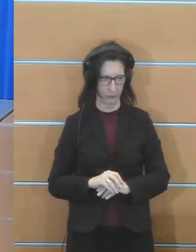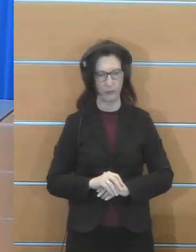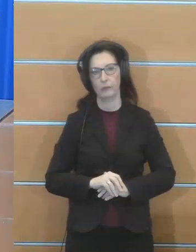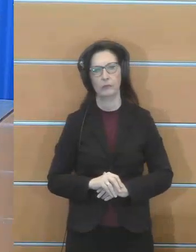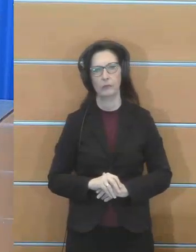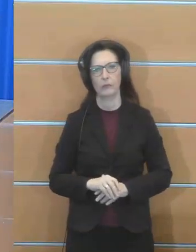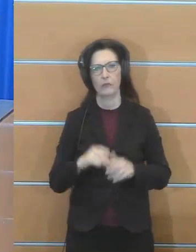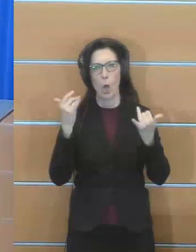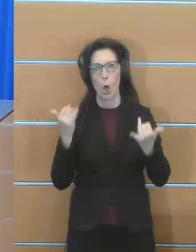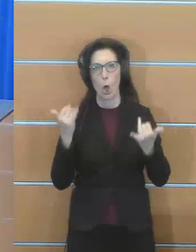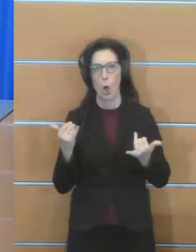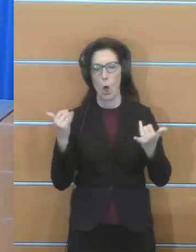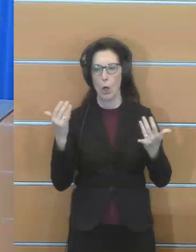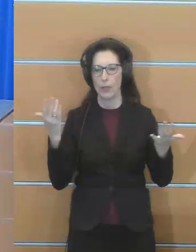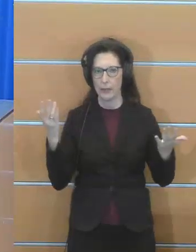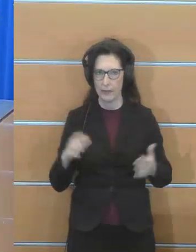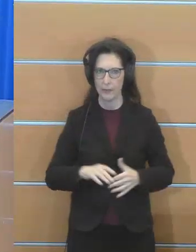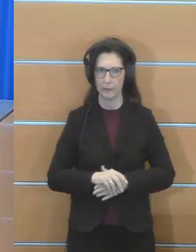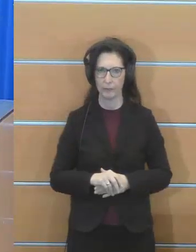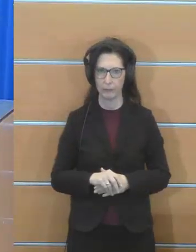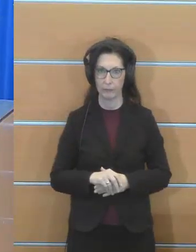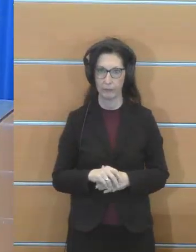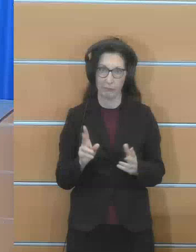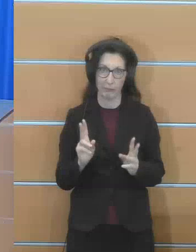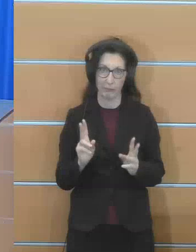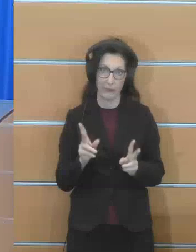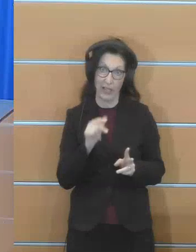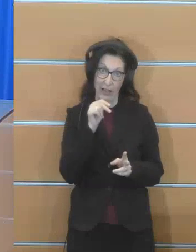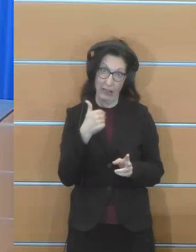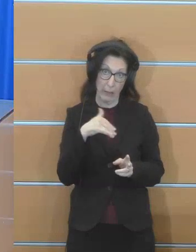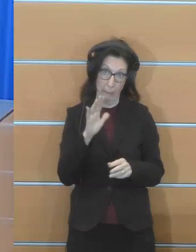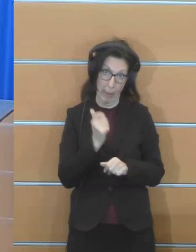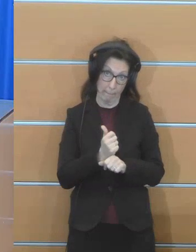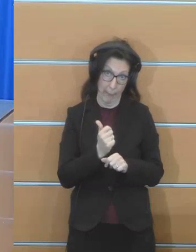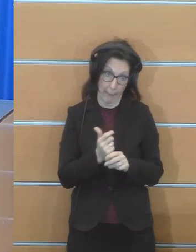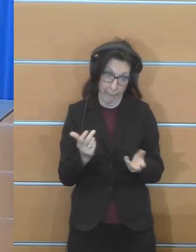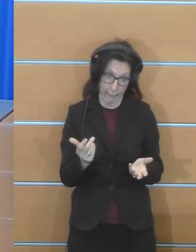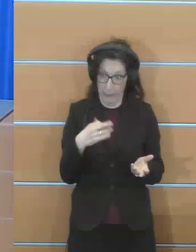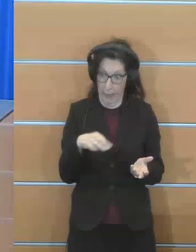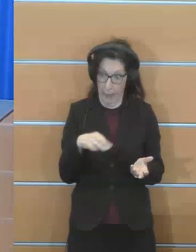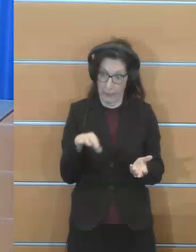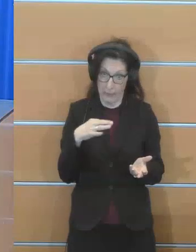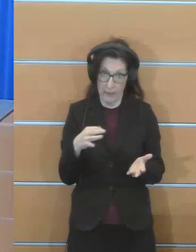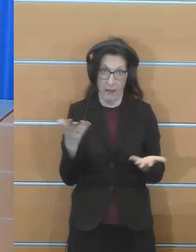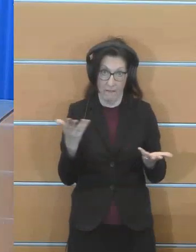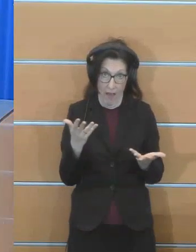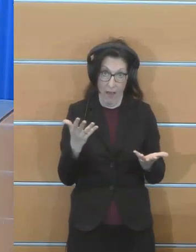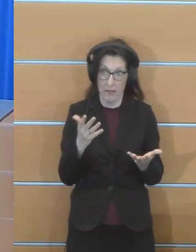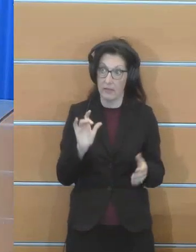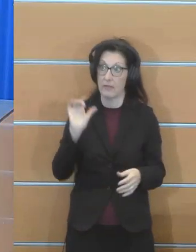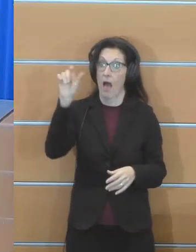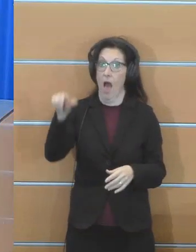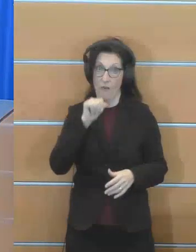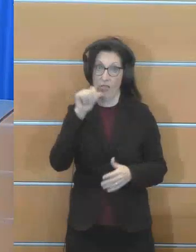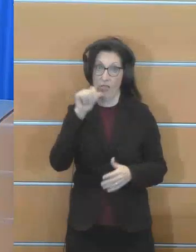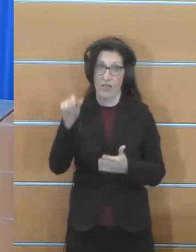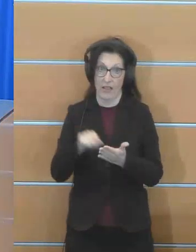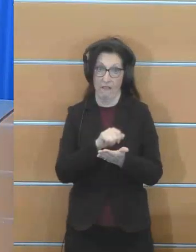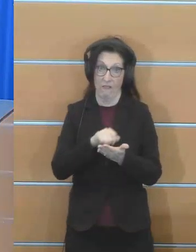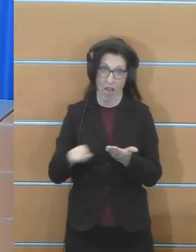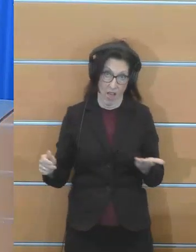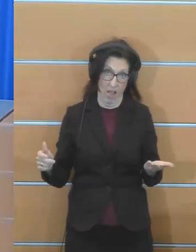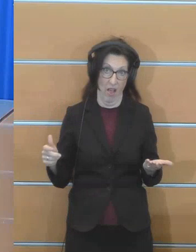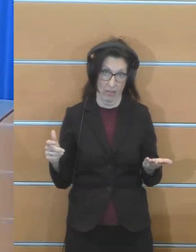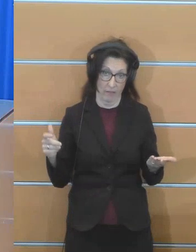heute können wir nicht mehr tun als sie nicht zu wählen aber das haben wir aus Überzeugung